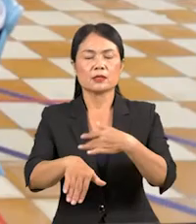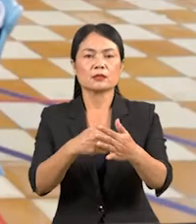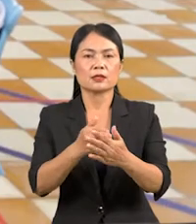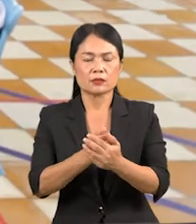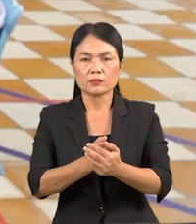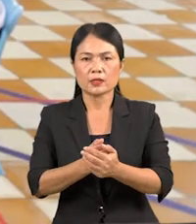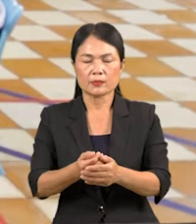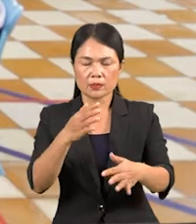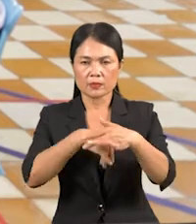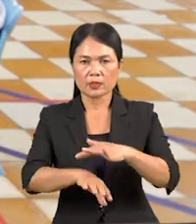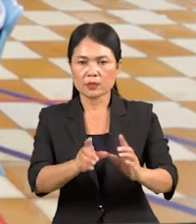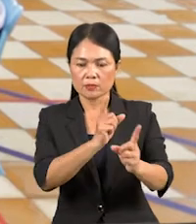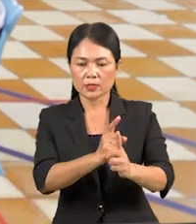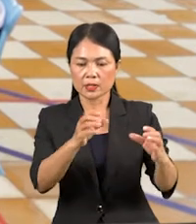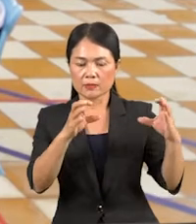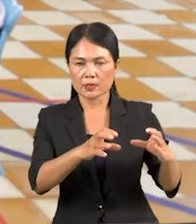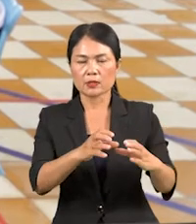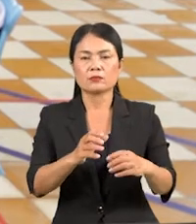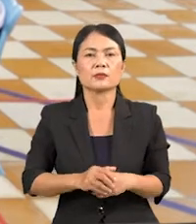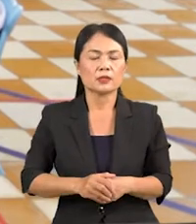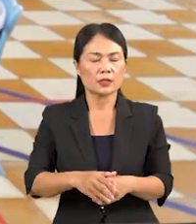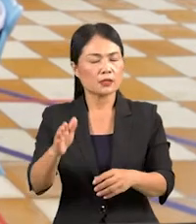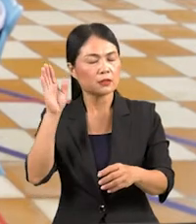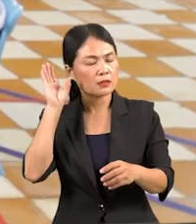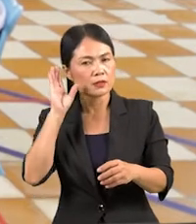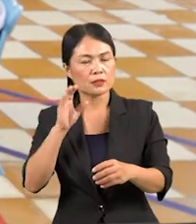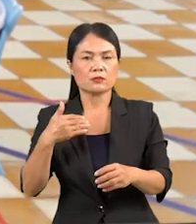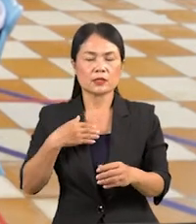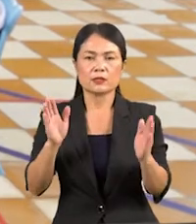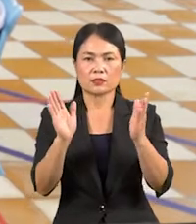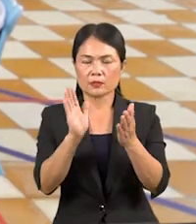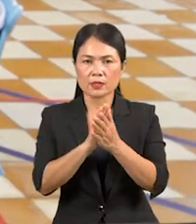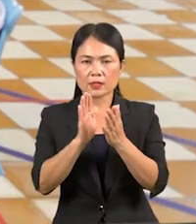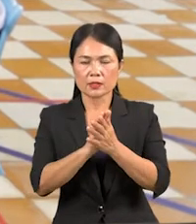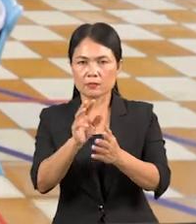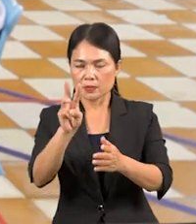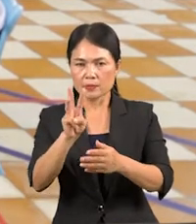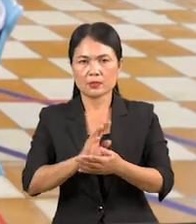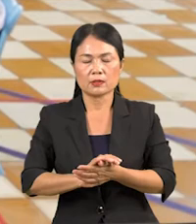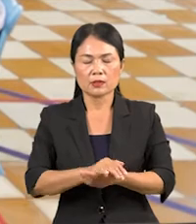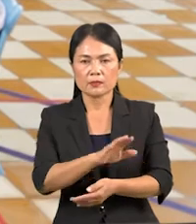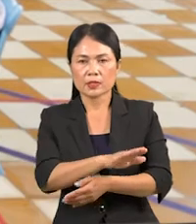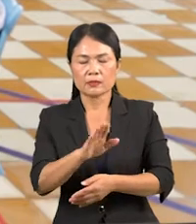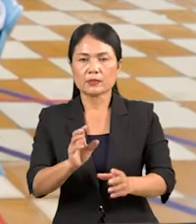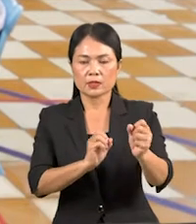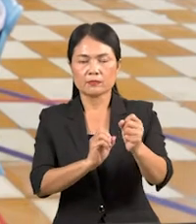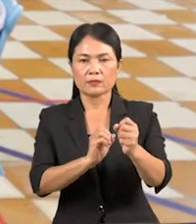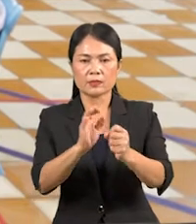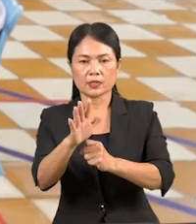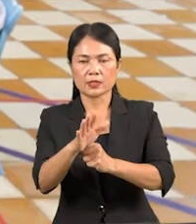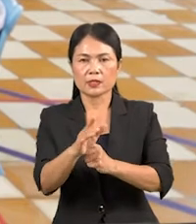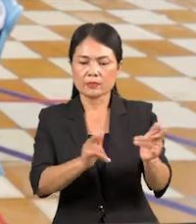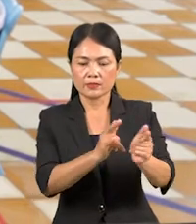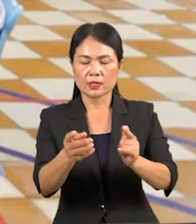កូនកូនត្រូវចូលតាមក្រុមពេលឬសូអ្នកគ្រូទះដៃចំនួន3ដងកូនកូនកុំភ្លេចចាប់ដើមប្